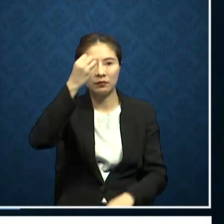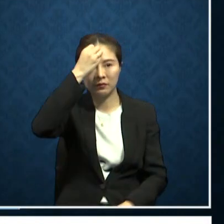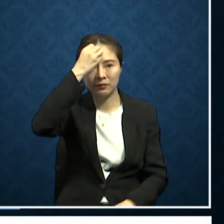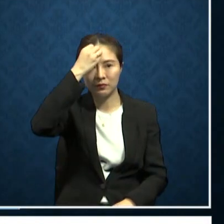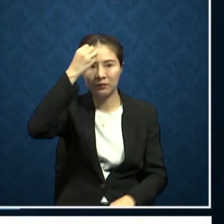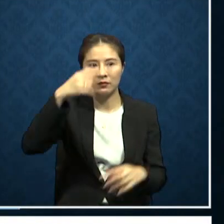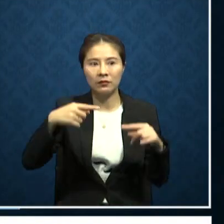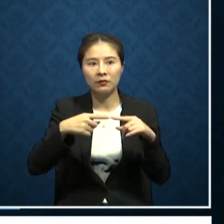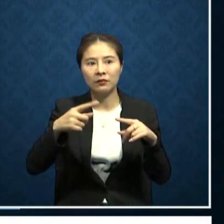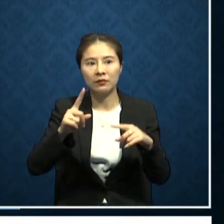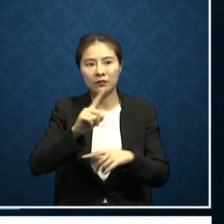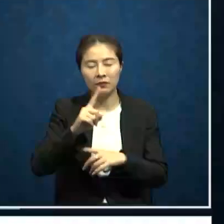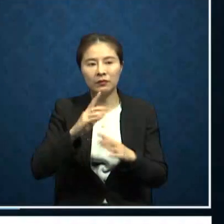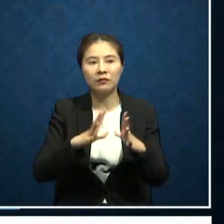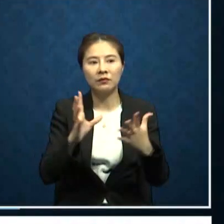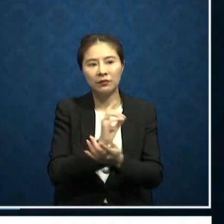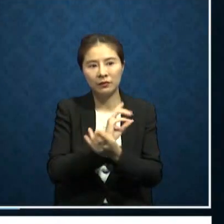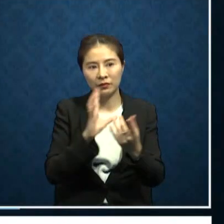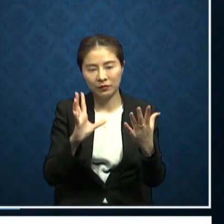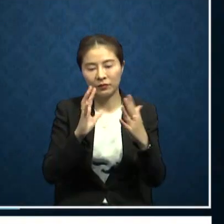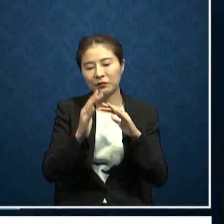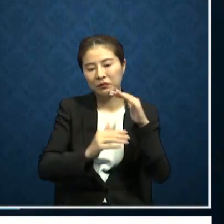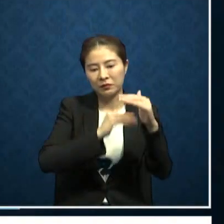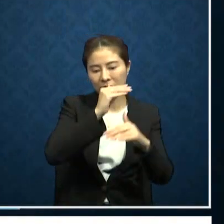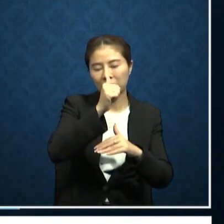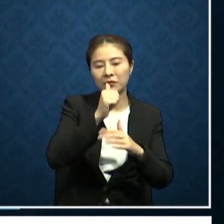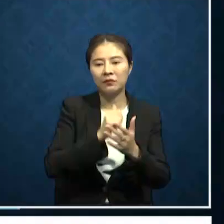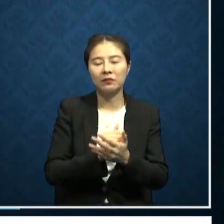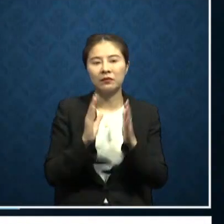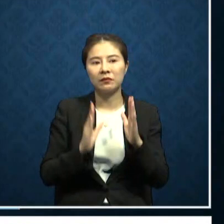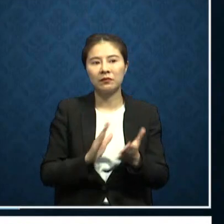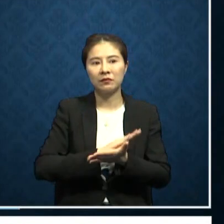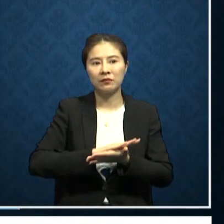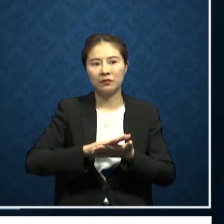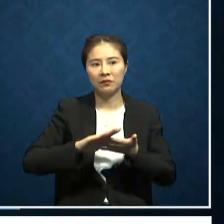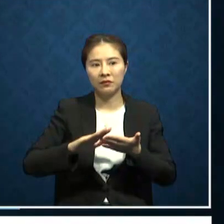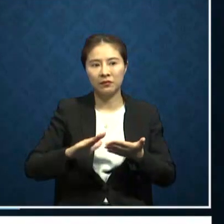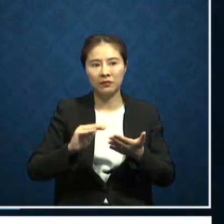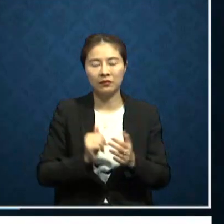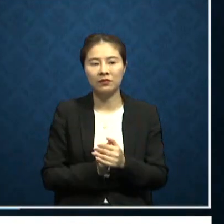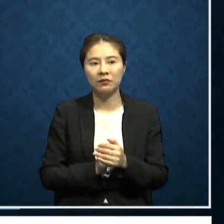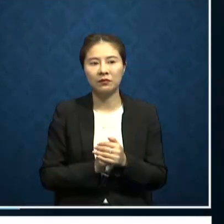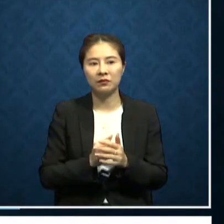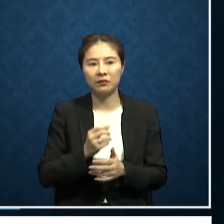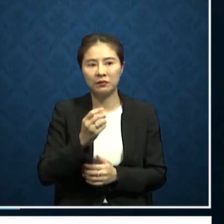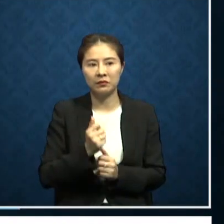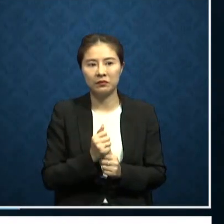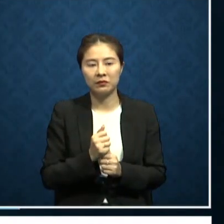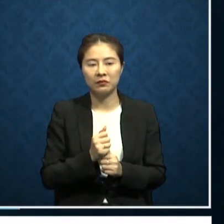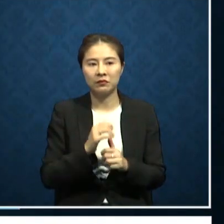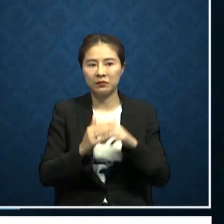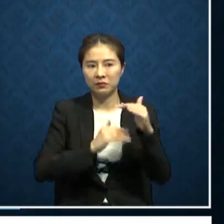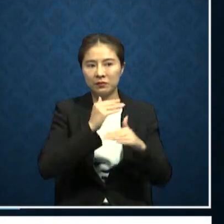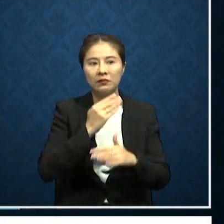ความเป็นเอกลักษณ์นะคะเน้นวัฒนธรรมสร้างสรรค์นะคะแล้วก็เอ่อเป็นSoft Powerที่สามารถปรับเปลี่ยนได้ทุกยุคทุก